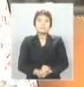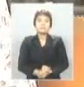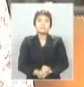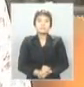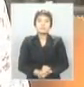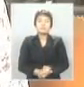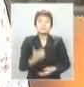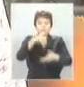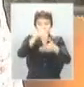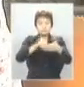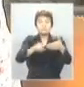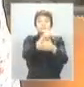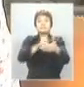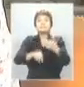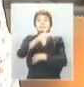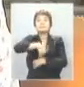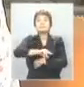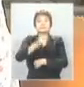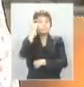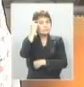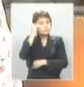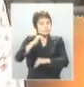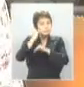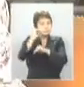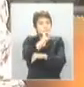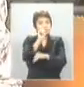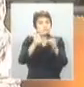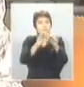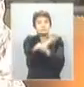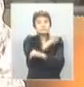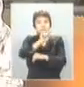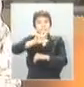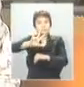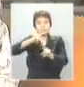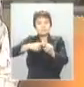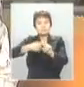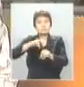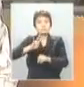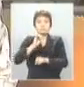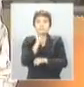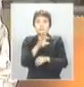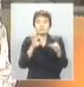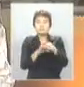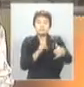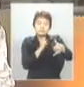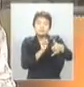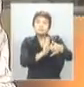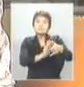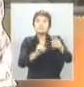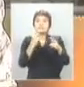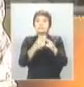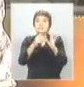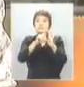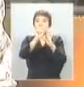วันเลือกตั้งทั่วไปนั้นน่าจะเป็นวันที่3กรกฎาคมนะคะโดยมีการตอกย้ำจากคำสัมภาษณ์ของนายสุเทพเทือกสุบรรณที่